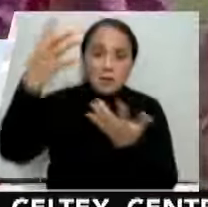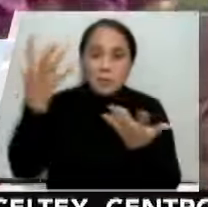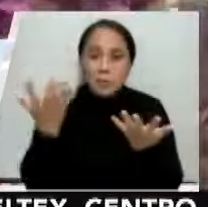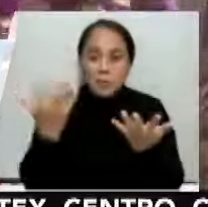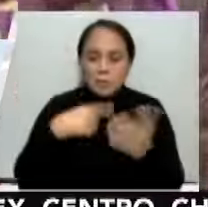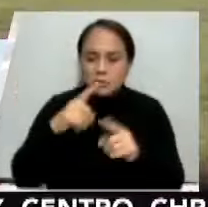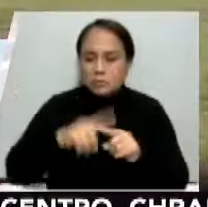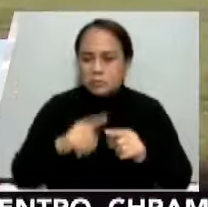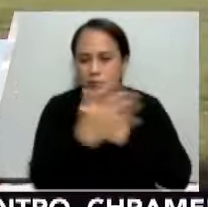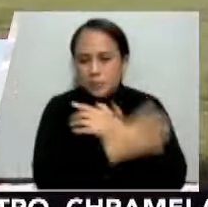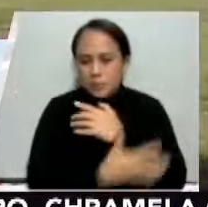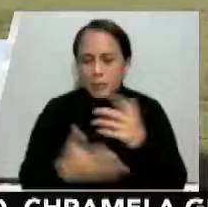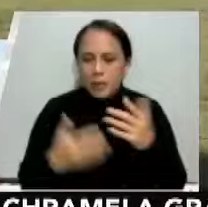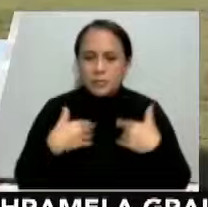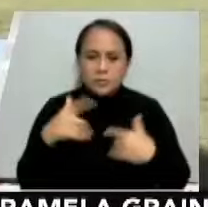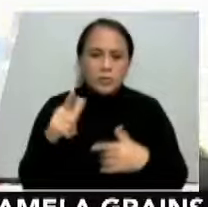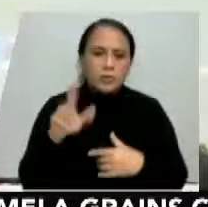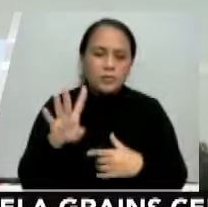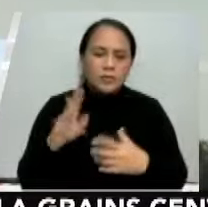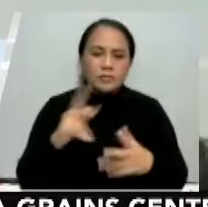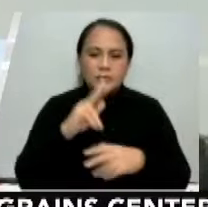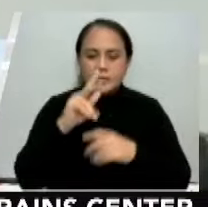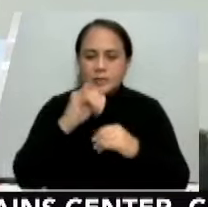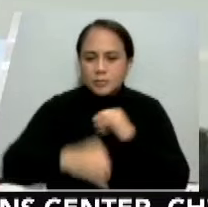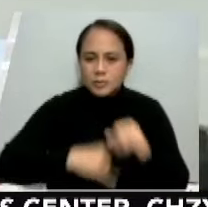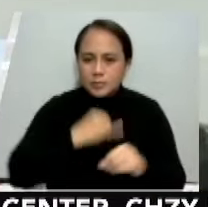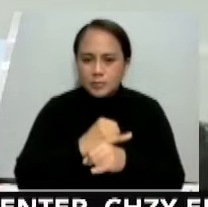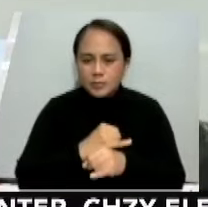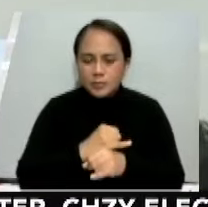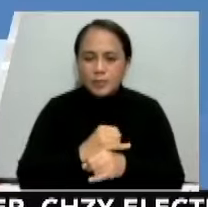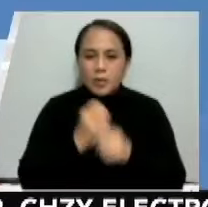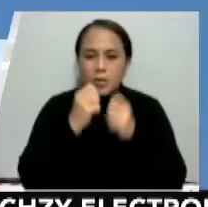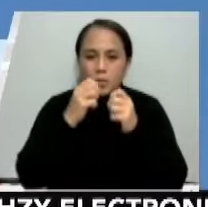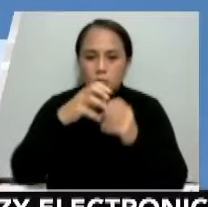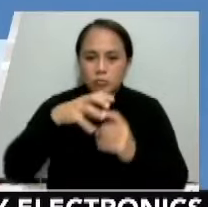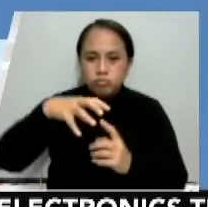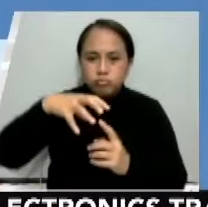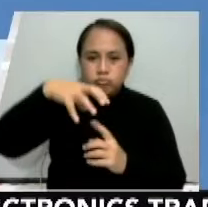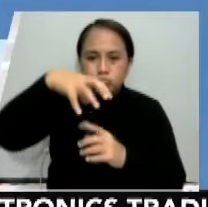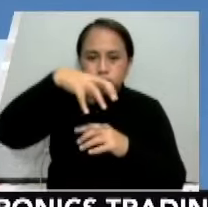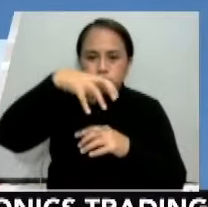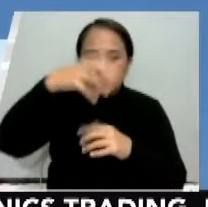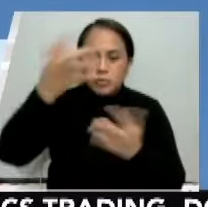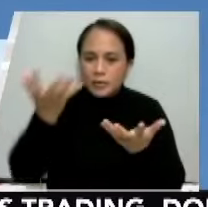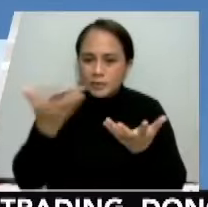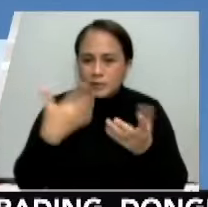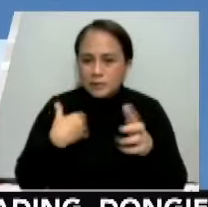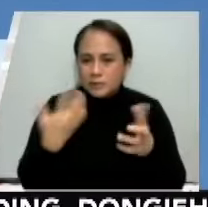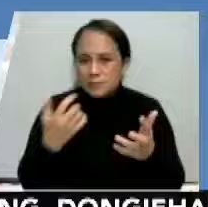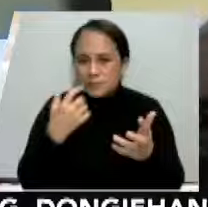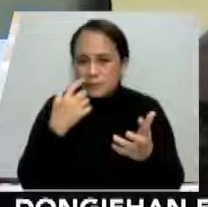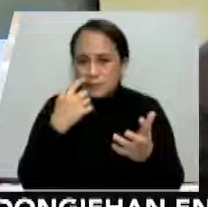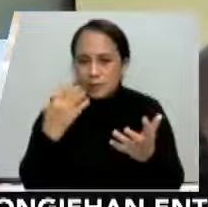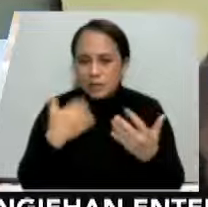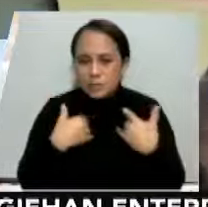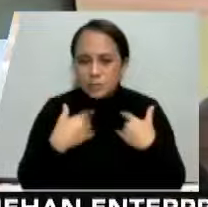24th Philippine International Hot Air Balloon sa New Clark City sa Tarlac. Dagdag sa masaya at makulay na